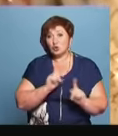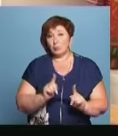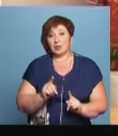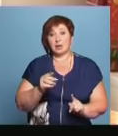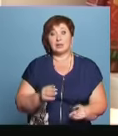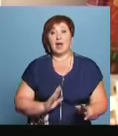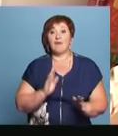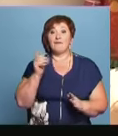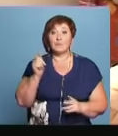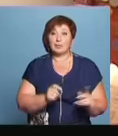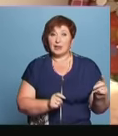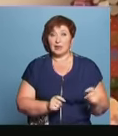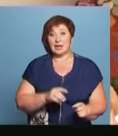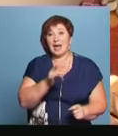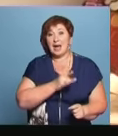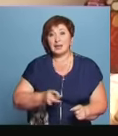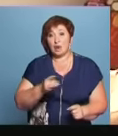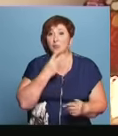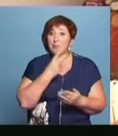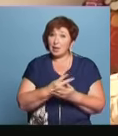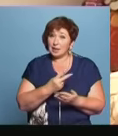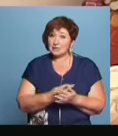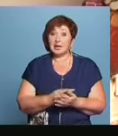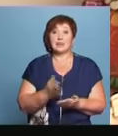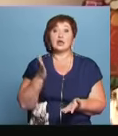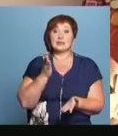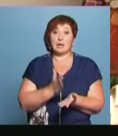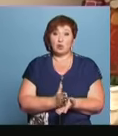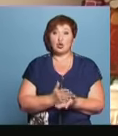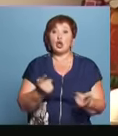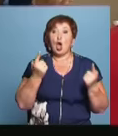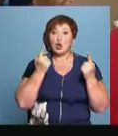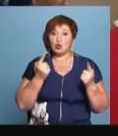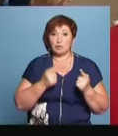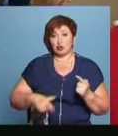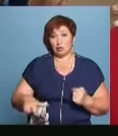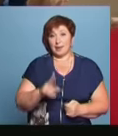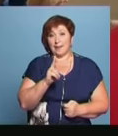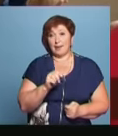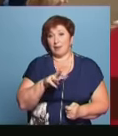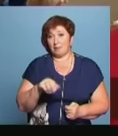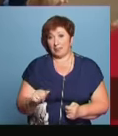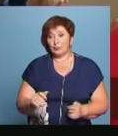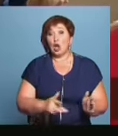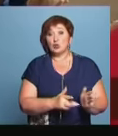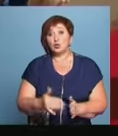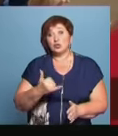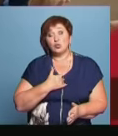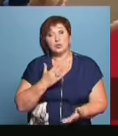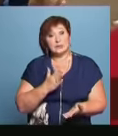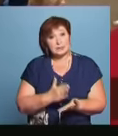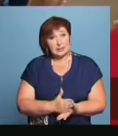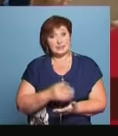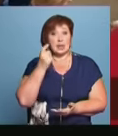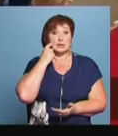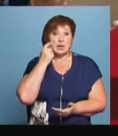внутренний туризм. Району есть что показать, ведь расположен он вдоль крупнейшей реки Кама. По туризму у нас есть на нашей Сарапульской